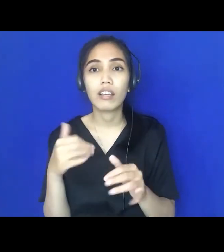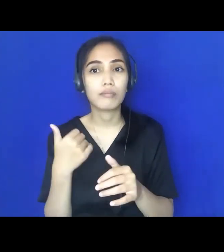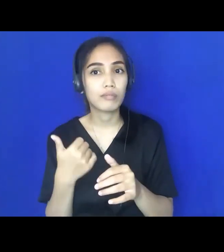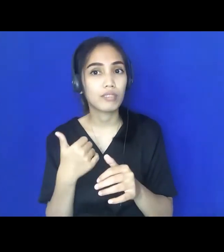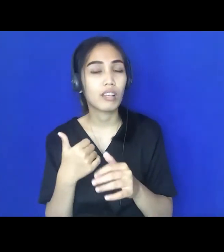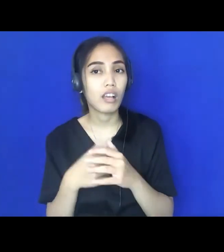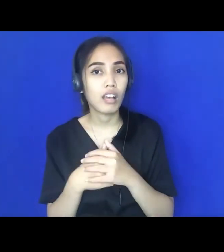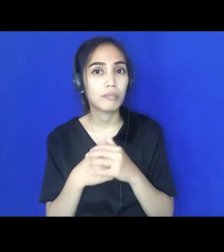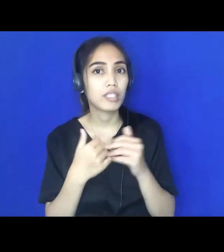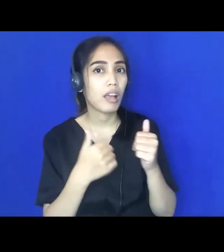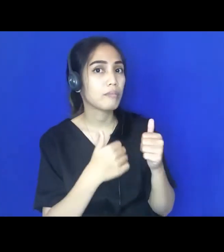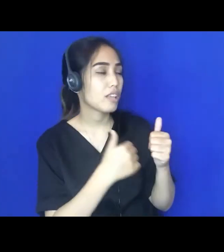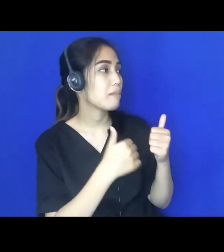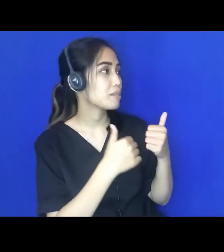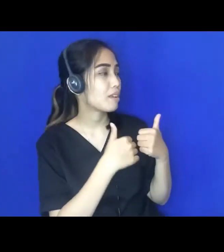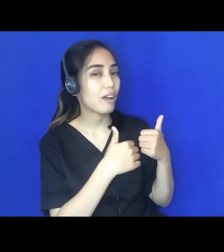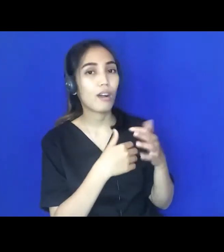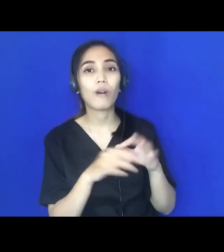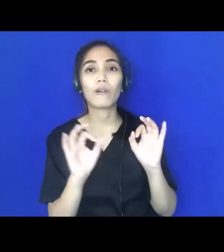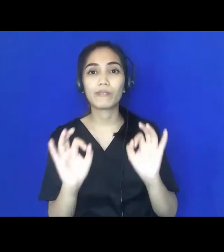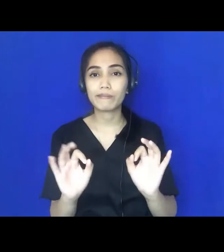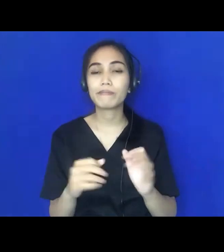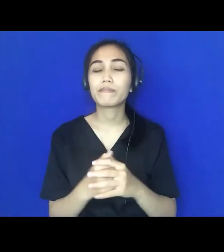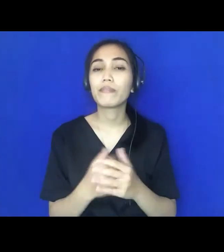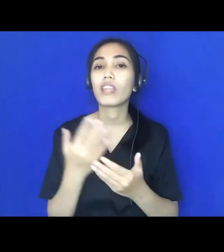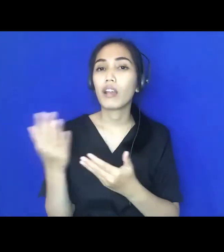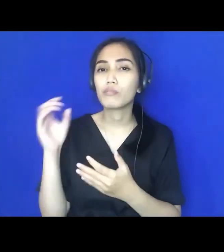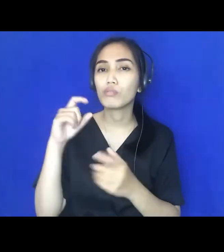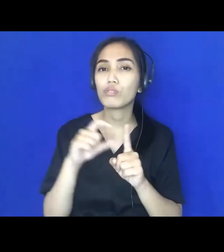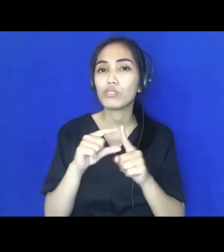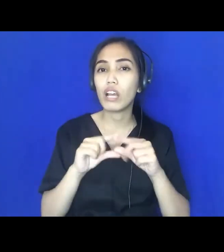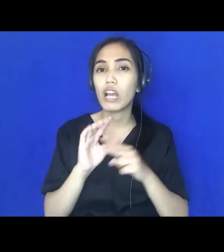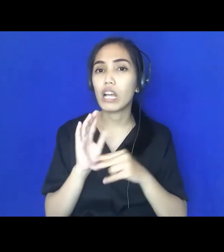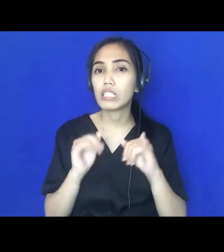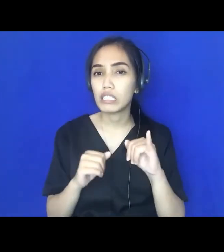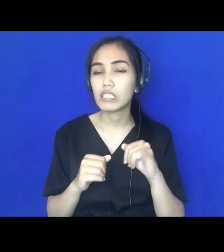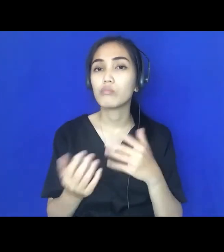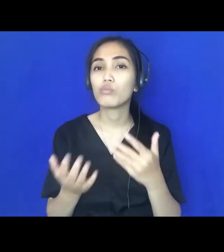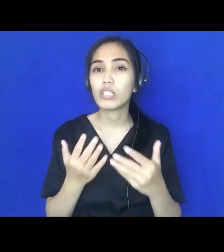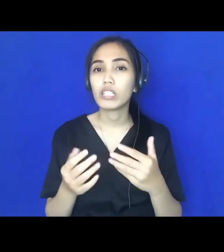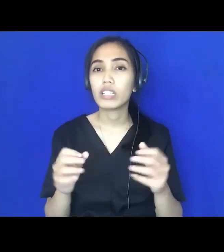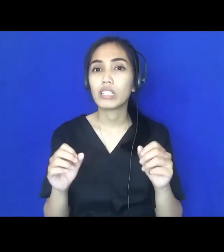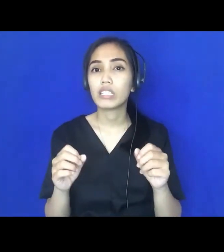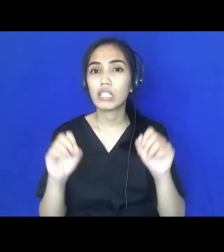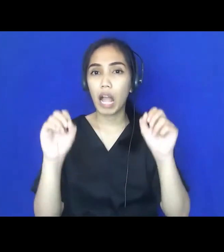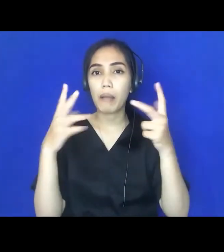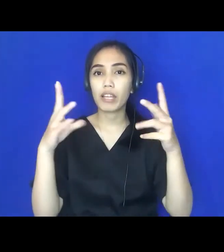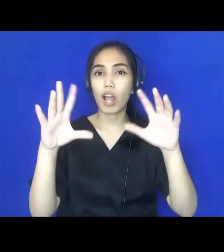Patricia. Baik, Ibu. Oke. Ya, Bu Dani. Mungkin